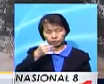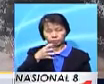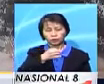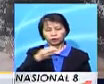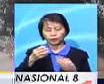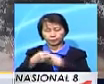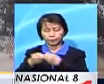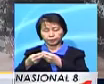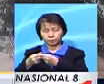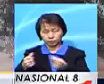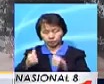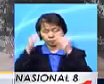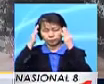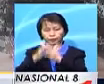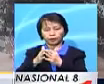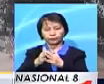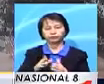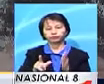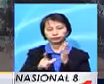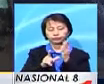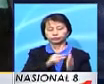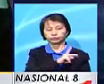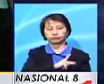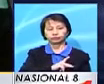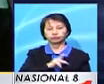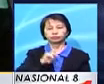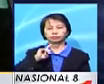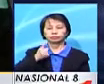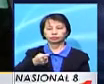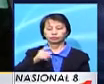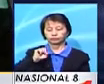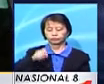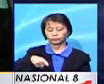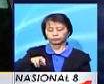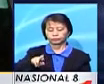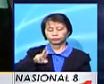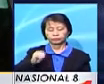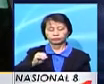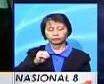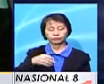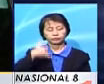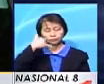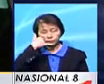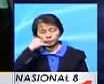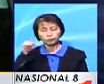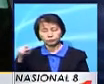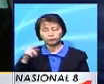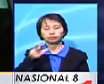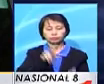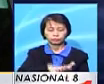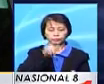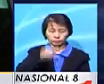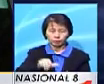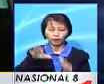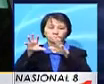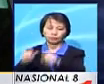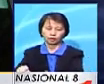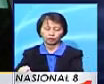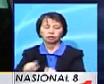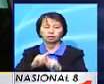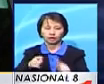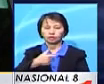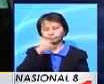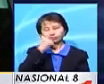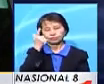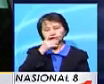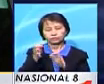Pejabat Tanah dan Galian Pahang. Timbalan Ketua Pesuruhjaya Operasi SPRM, Dato' Azam Baki ketika dihubungi mengesahkan mengenai penahanan itu, bagaimanapun